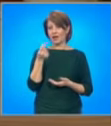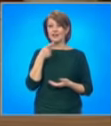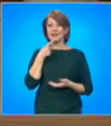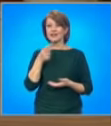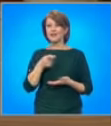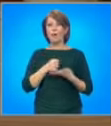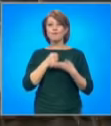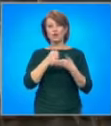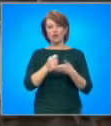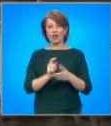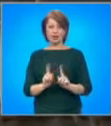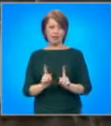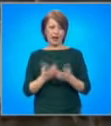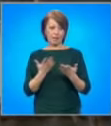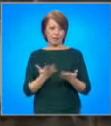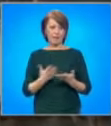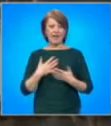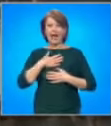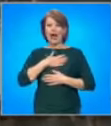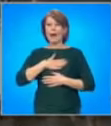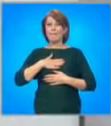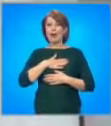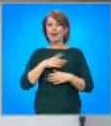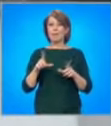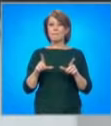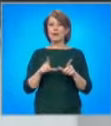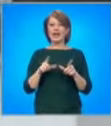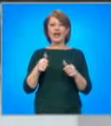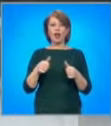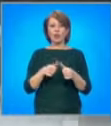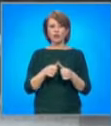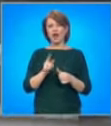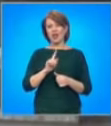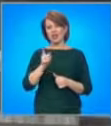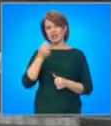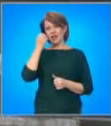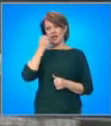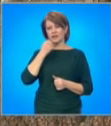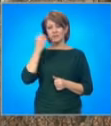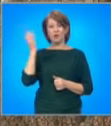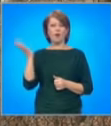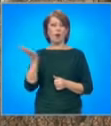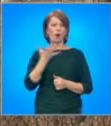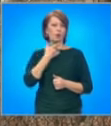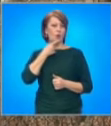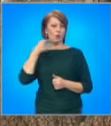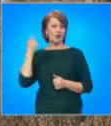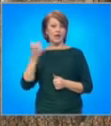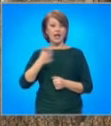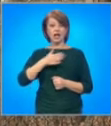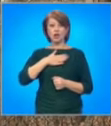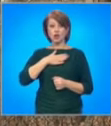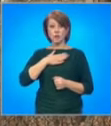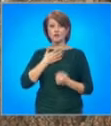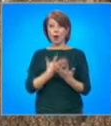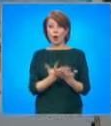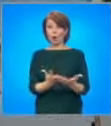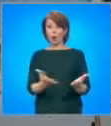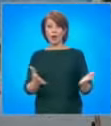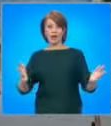това не е предвиден. Капалнята Мария Луиза е неизползваема за гражданите повече от десетилетие, а собствениците са